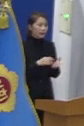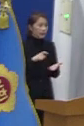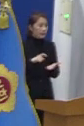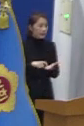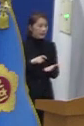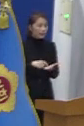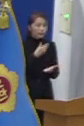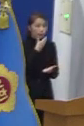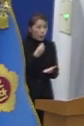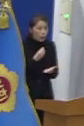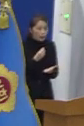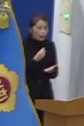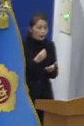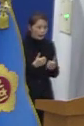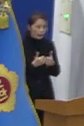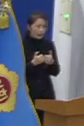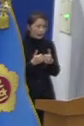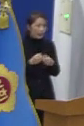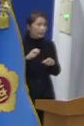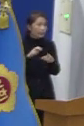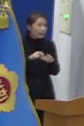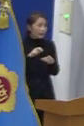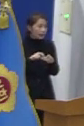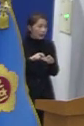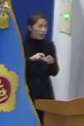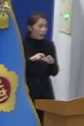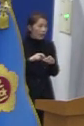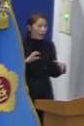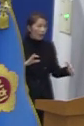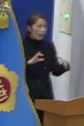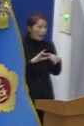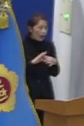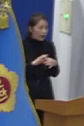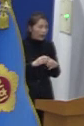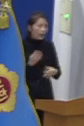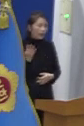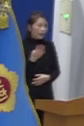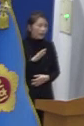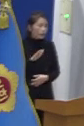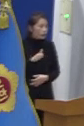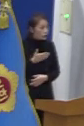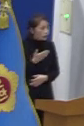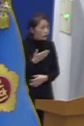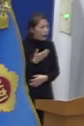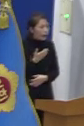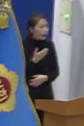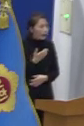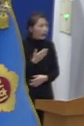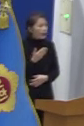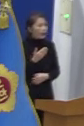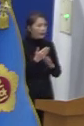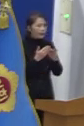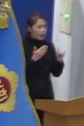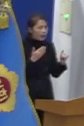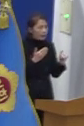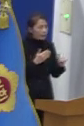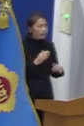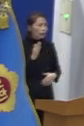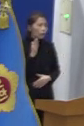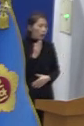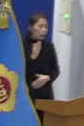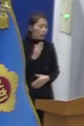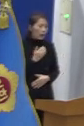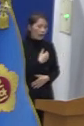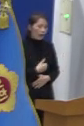상담 콜센터를 통해 위기에 처한 4,195명의 소중한 생명을 구했고